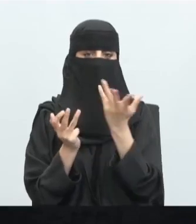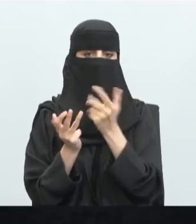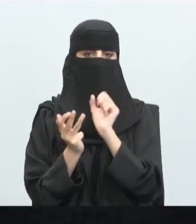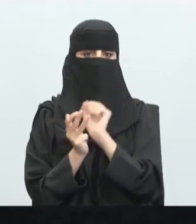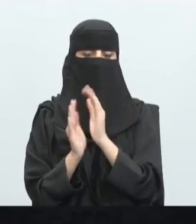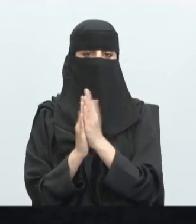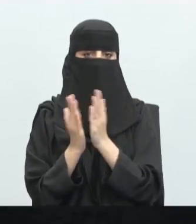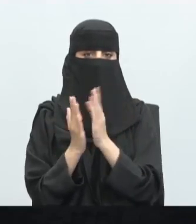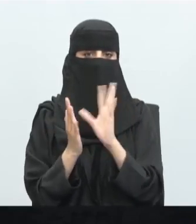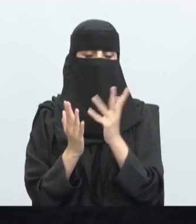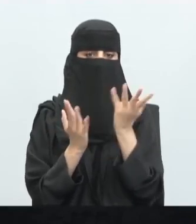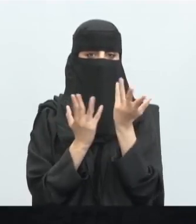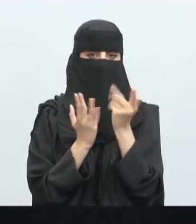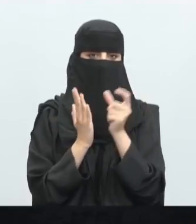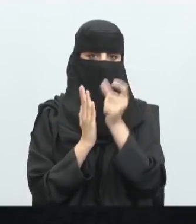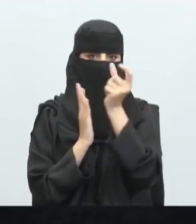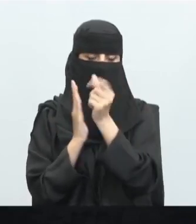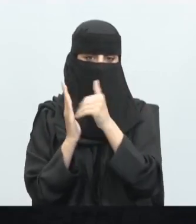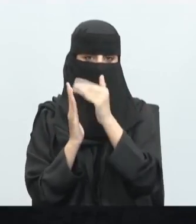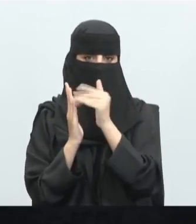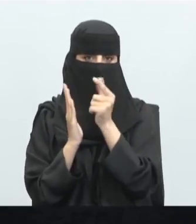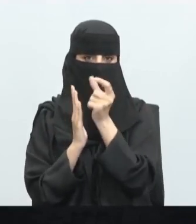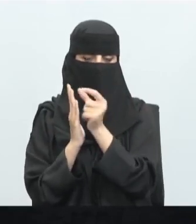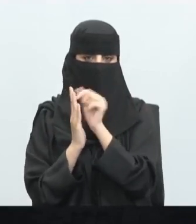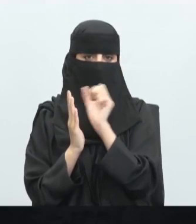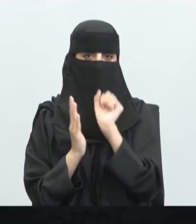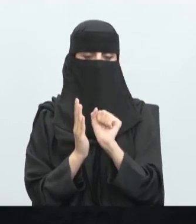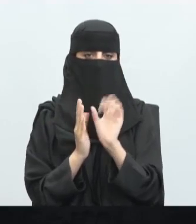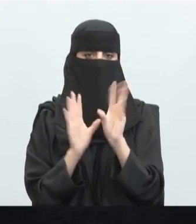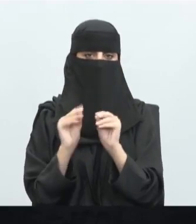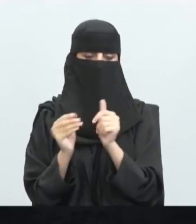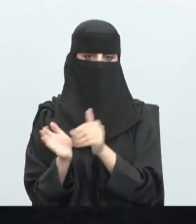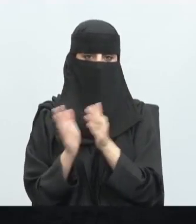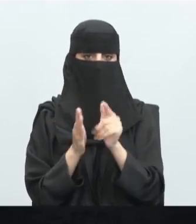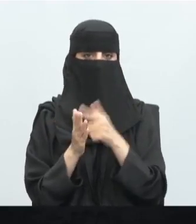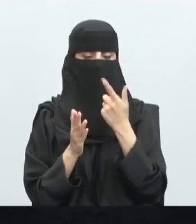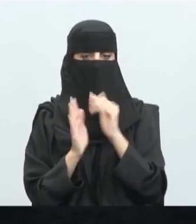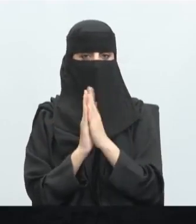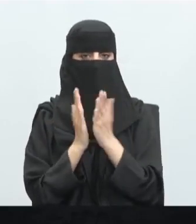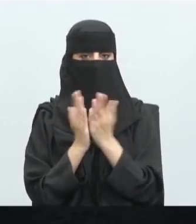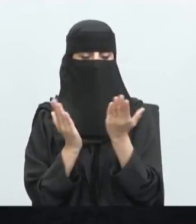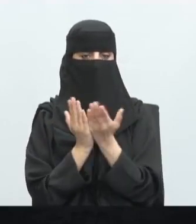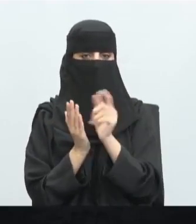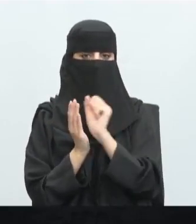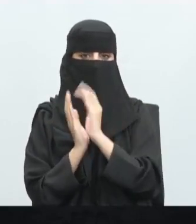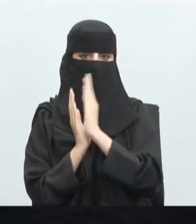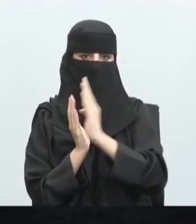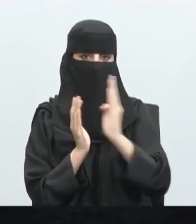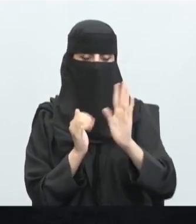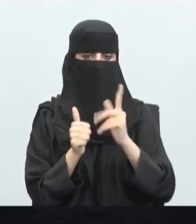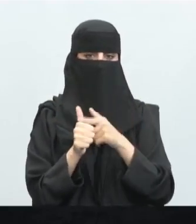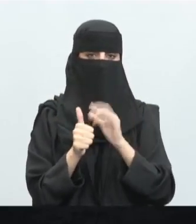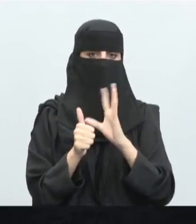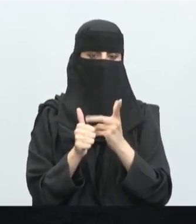موجوده لديكم في مكتبه المدرسه او عن طريق الشبكه العنكبوتيه ثم تقوم بقراءتها كي تستطيع فيما